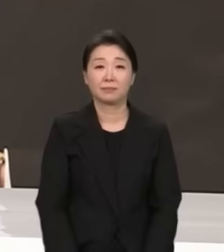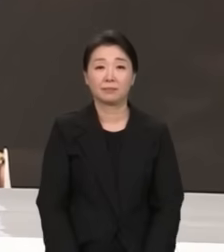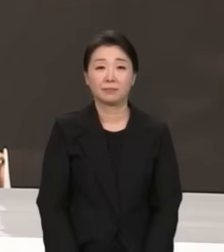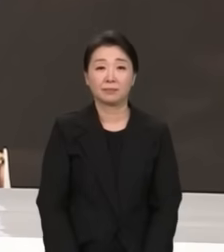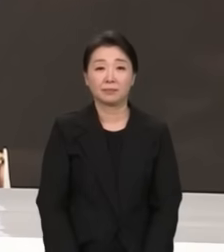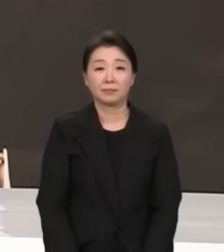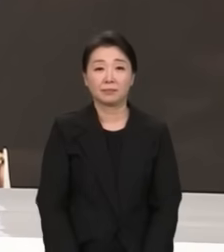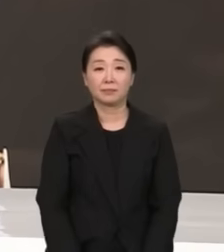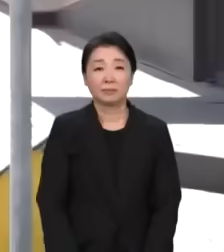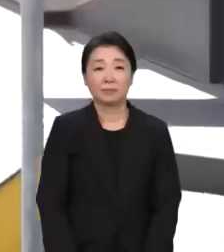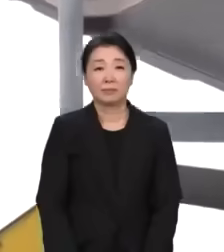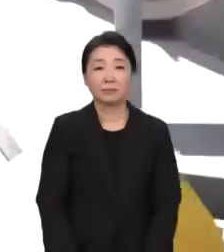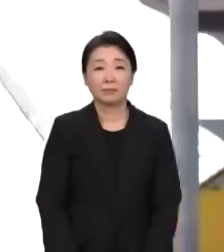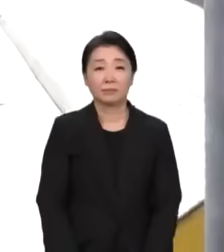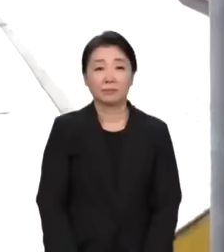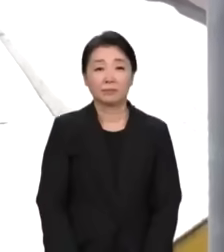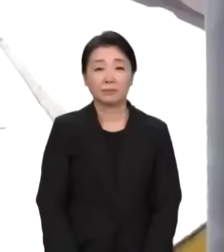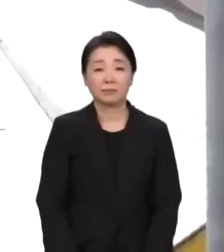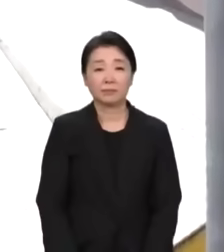특파원입니다.